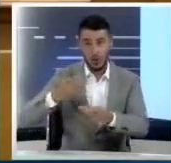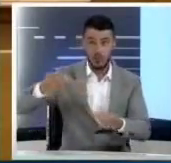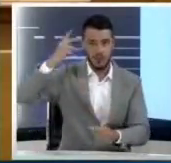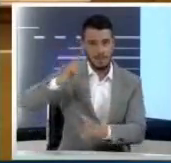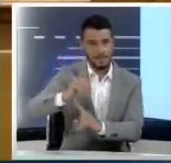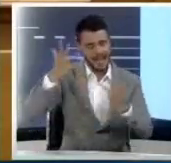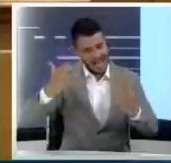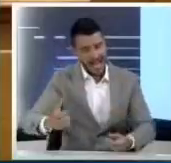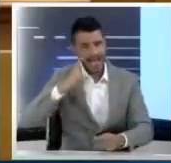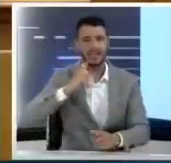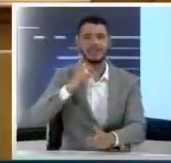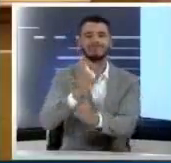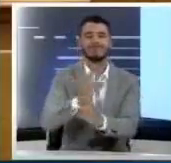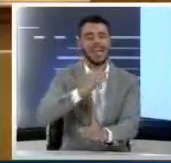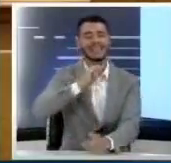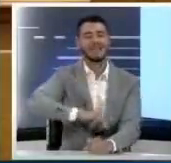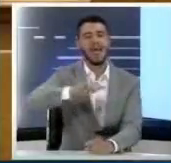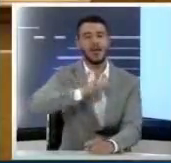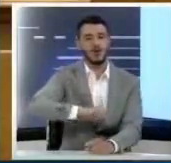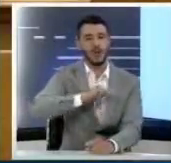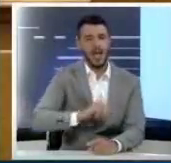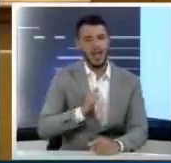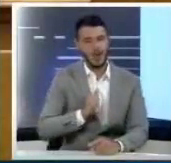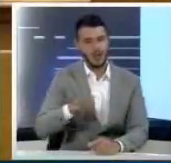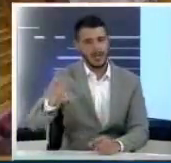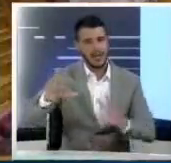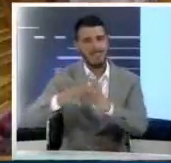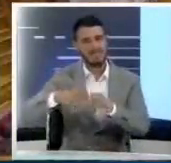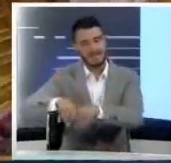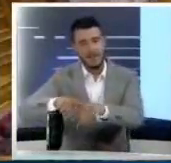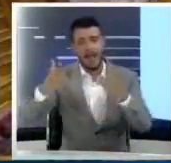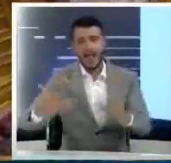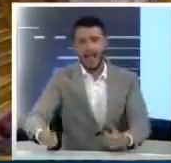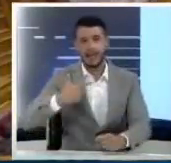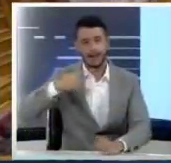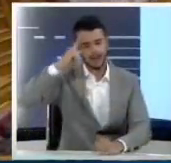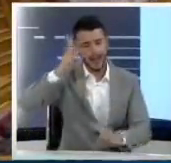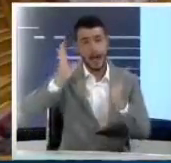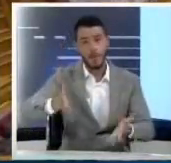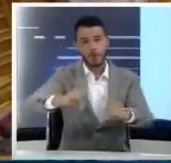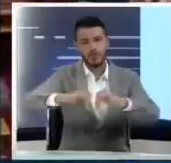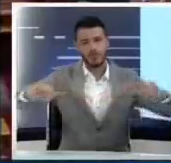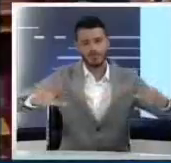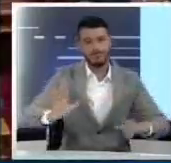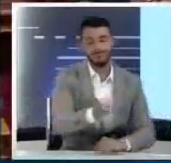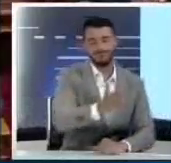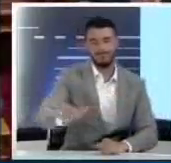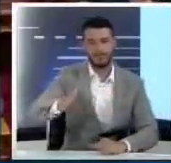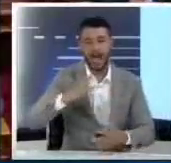κάτι διαφορετικό από καλή σχέση με το ιδιωτικό τομέα. Άλλο το ένα, άλλο το άλλο. Και εξ